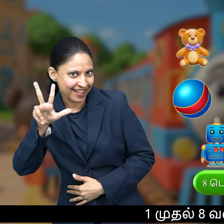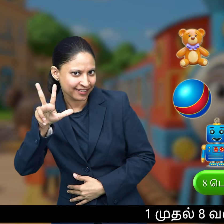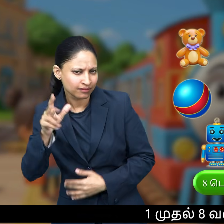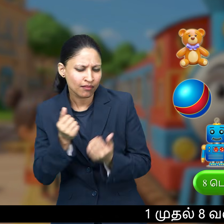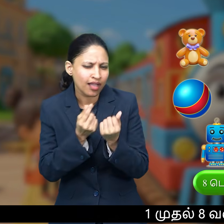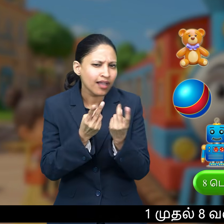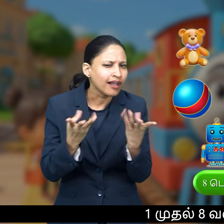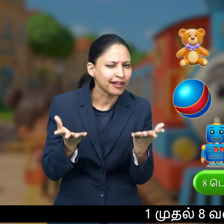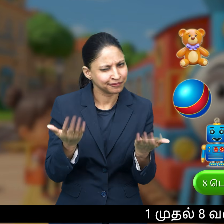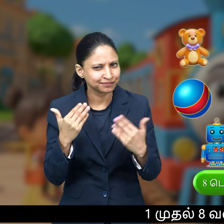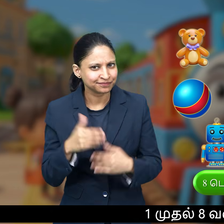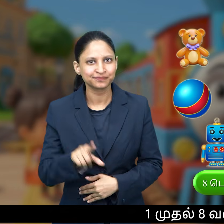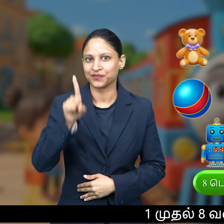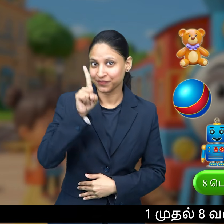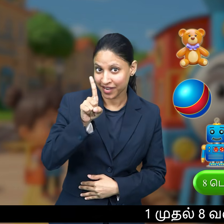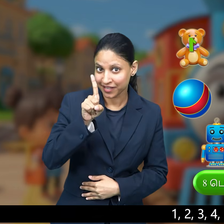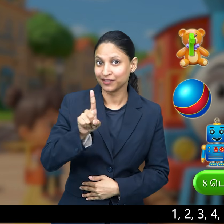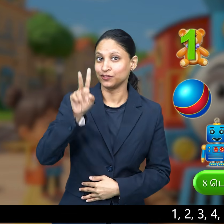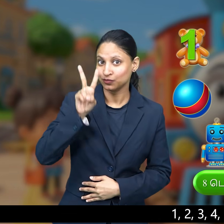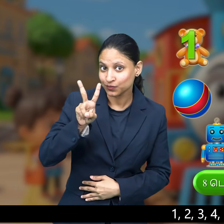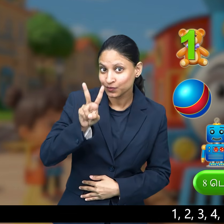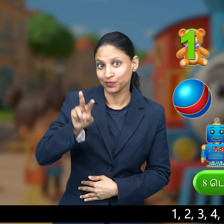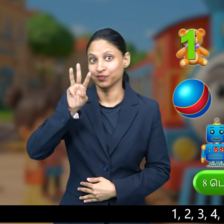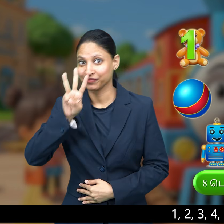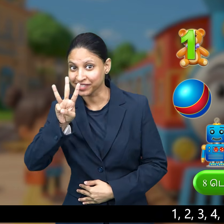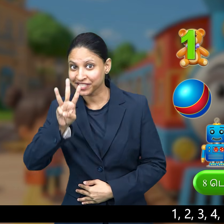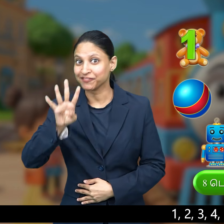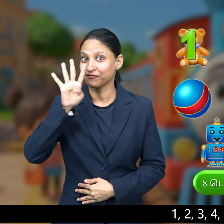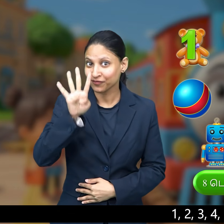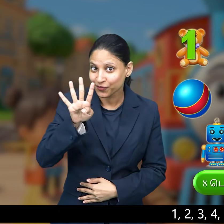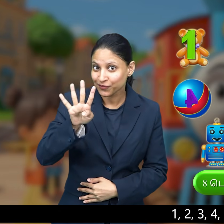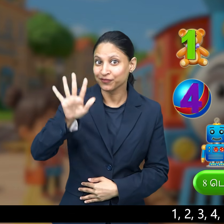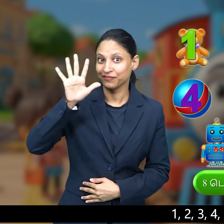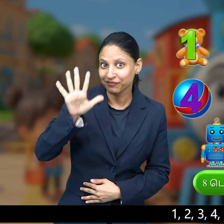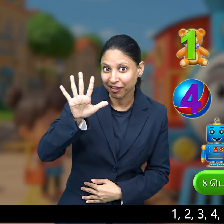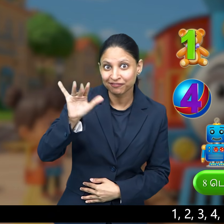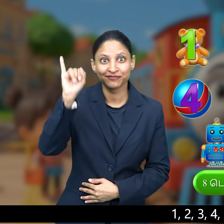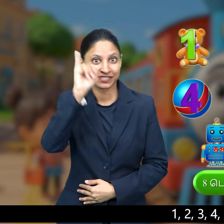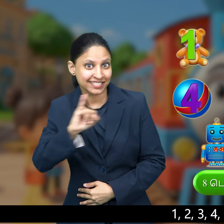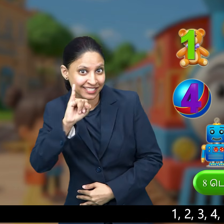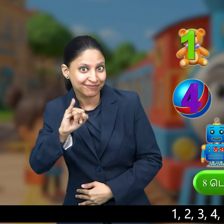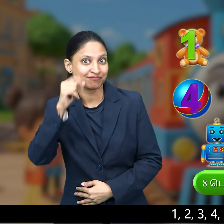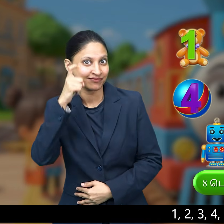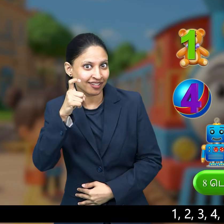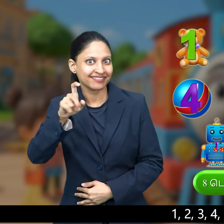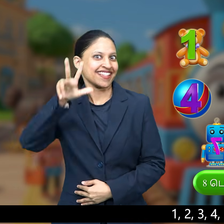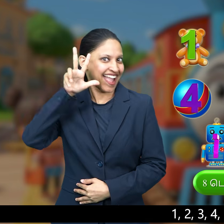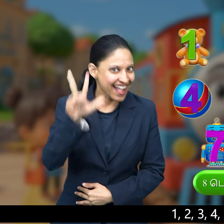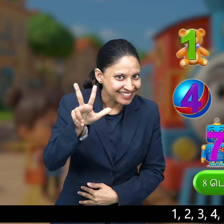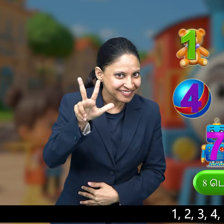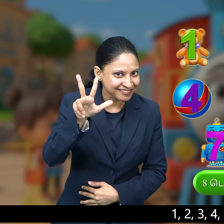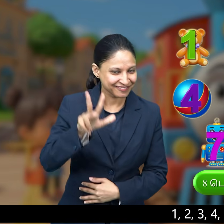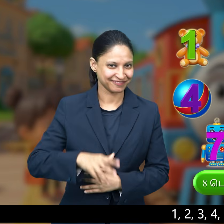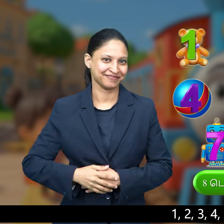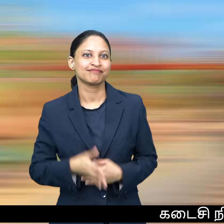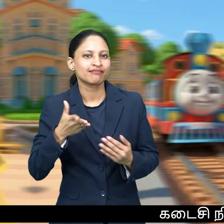1 முதல் 8 வரை எண்ணுவோம். 1, 2, 3, 4, 5, 6, 7